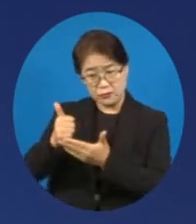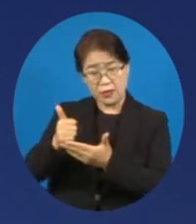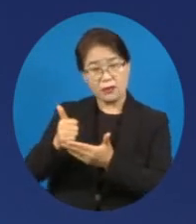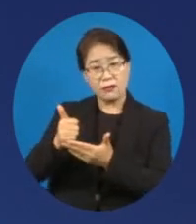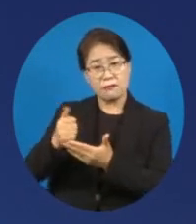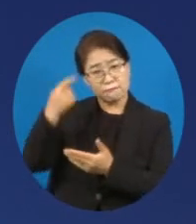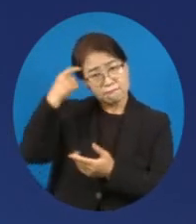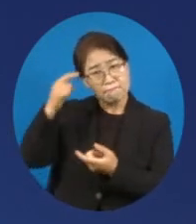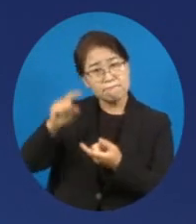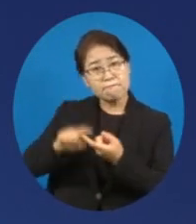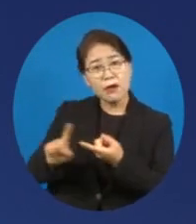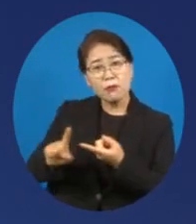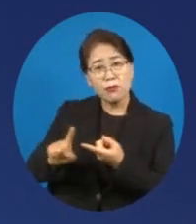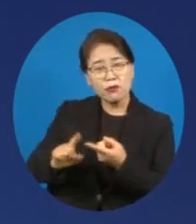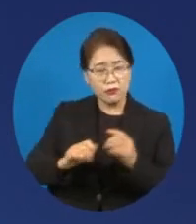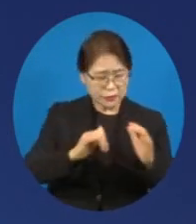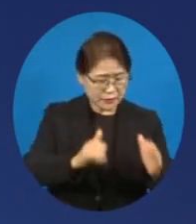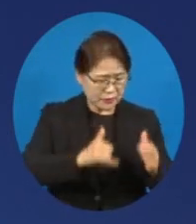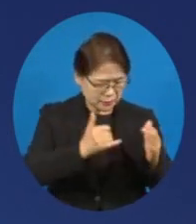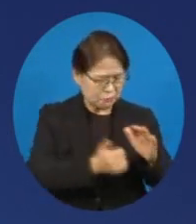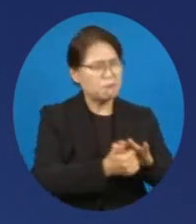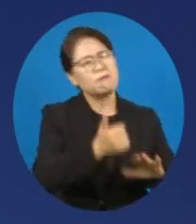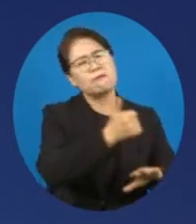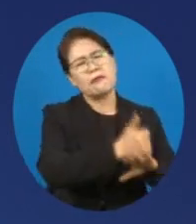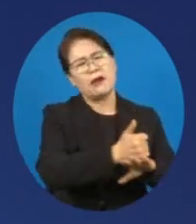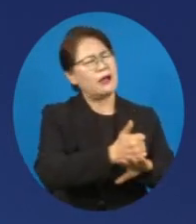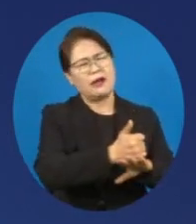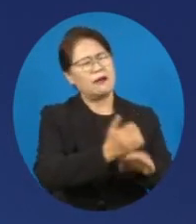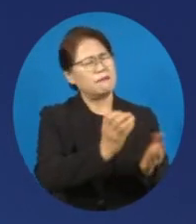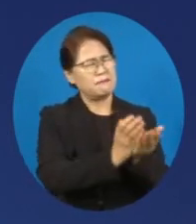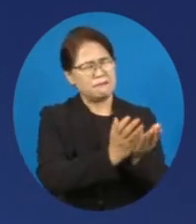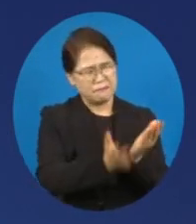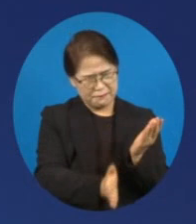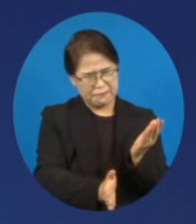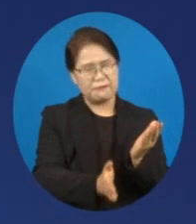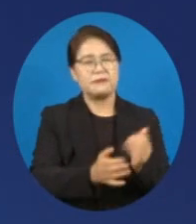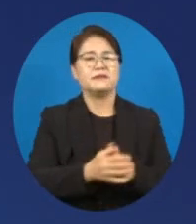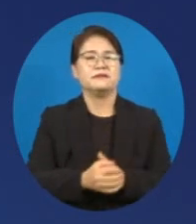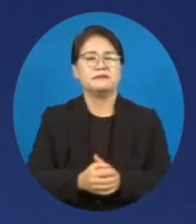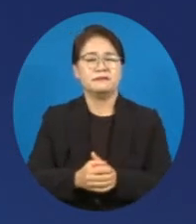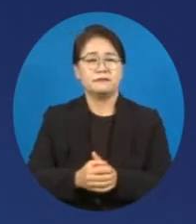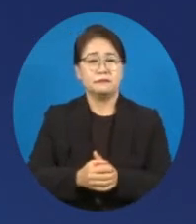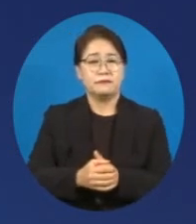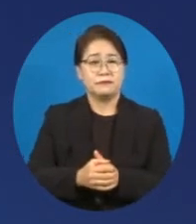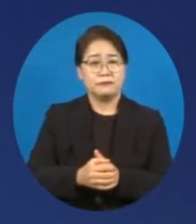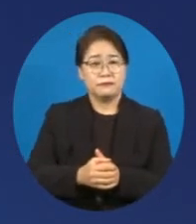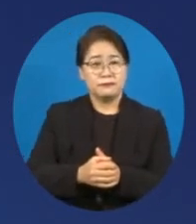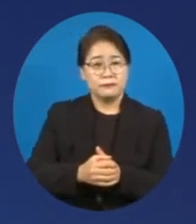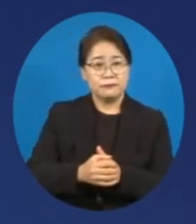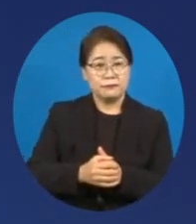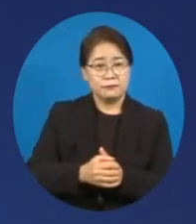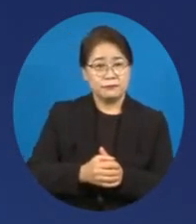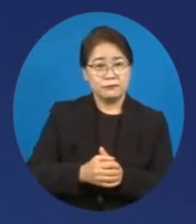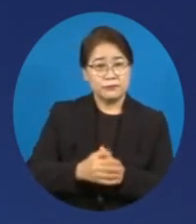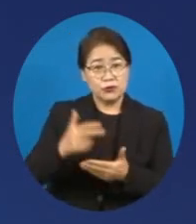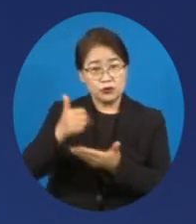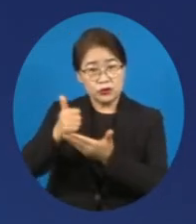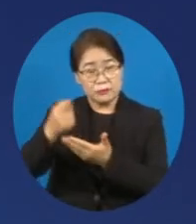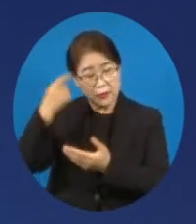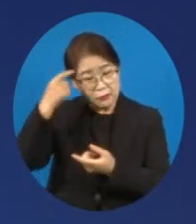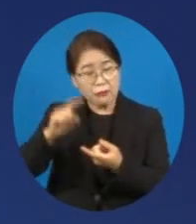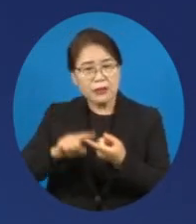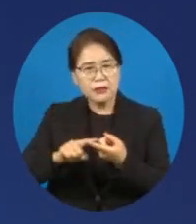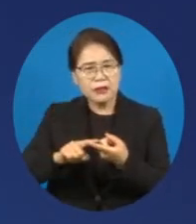최고의 관심은 세상에서의 성공이 아니었습니다 부활하신 주님의 최고의 관심은